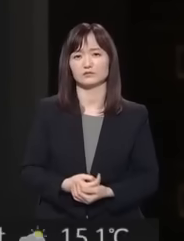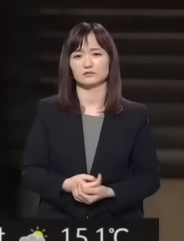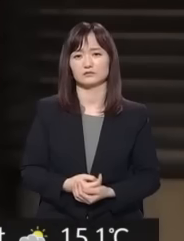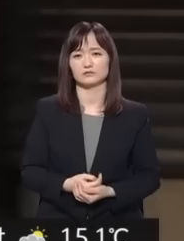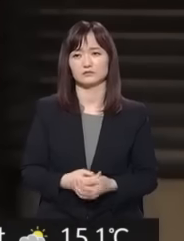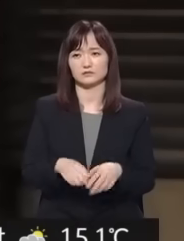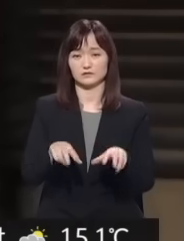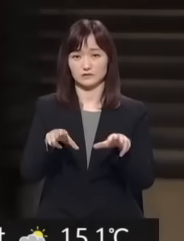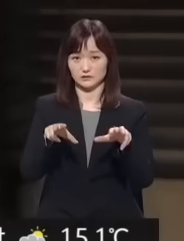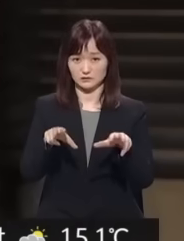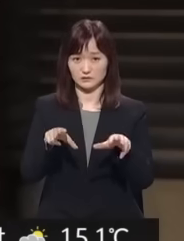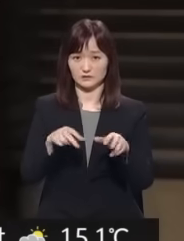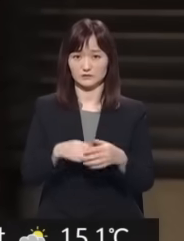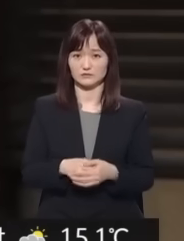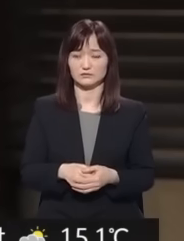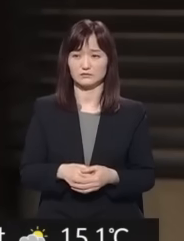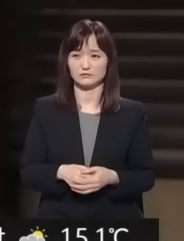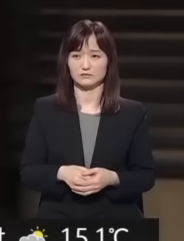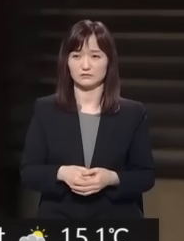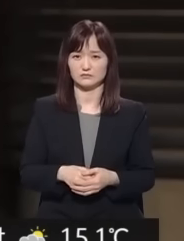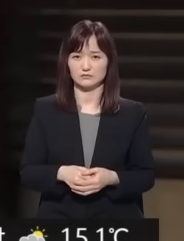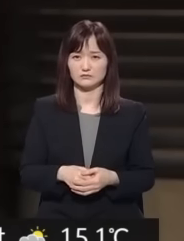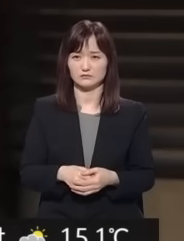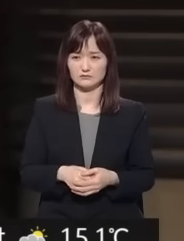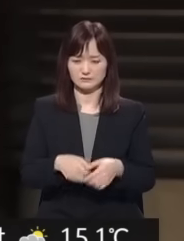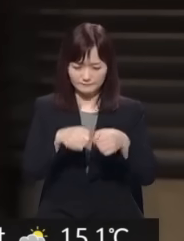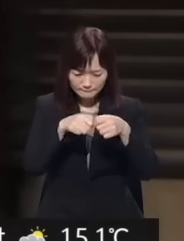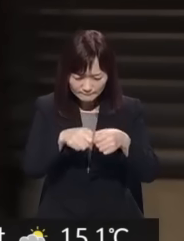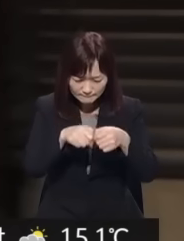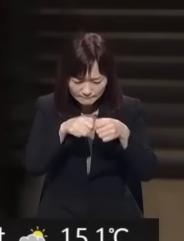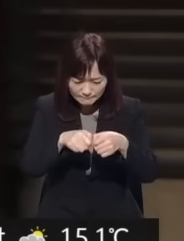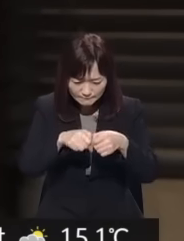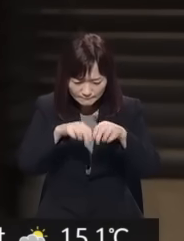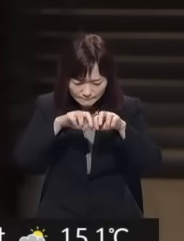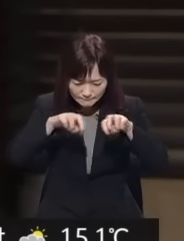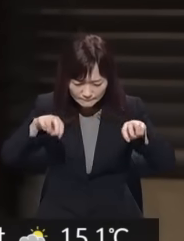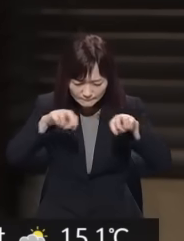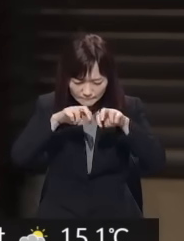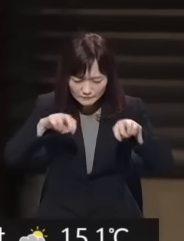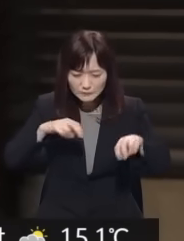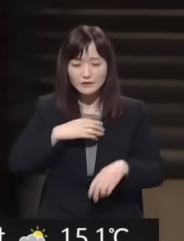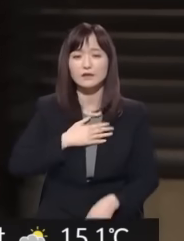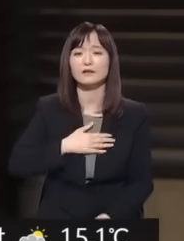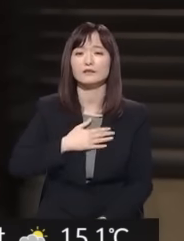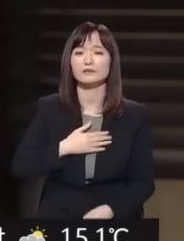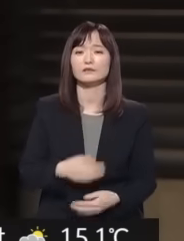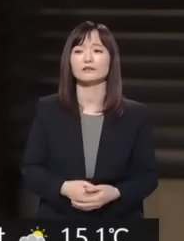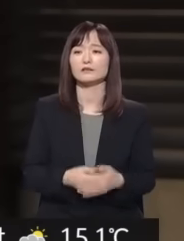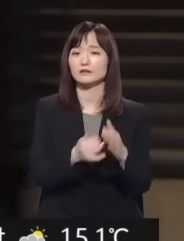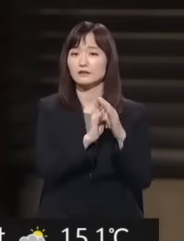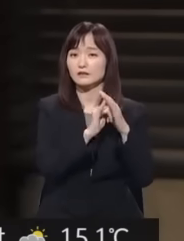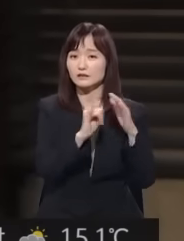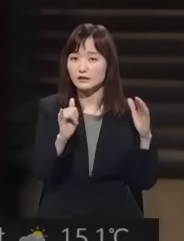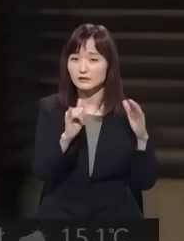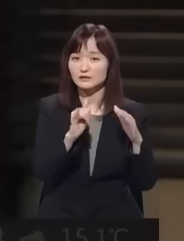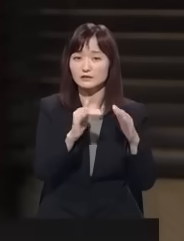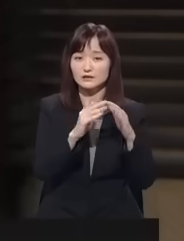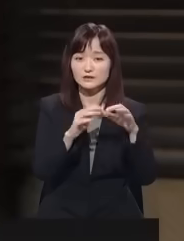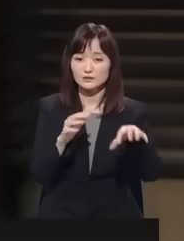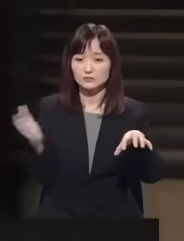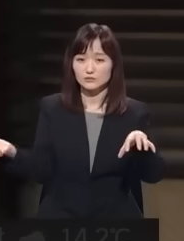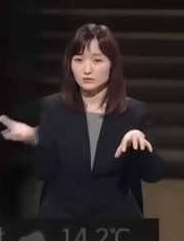지금 현 시점에서 정확하게 내부를 들여다 봐야 알 수 있을 것 같은데이 가족이이 집으로 이사 온게